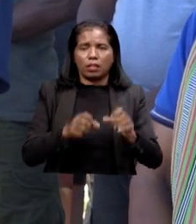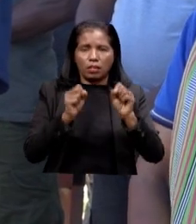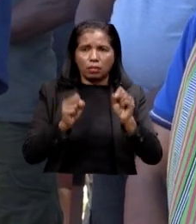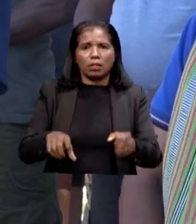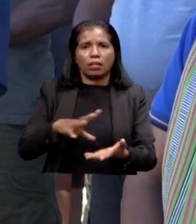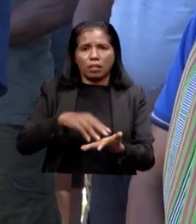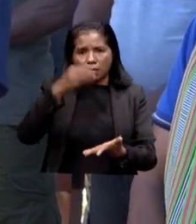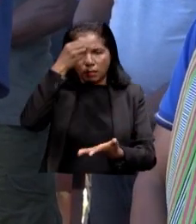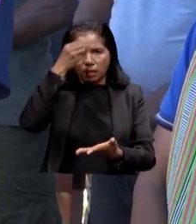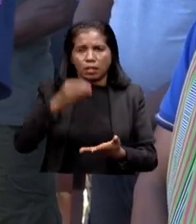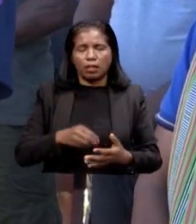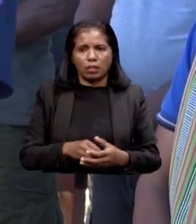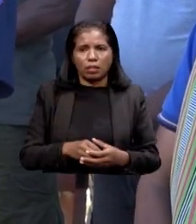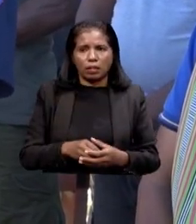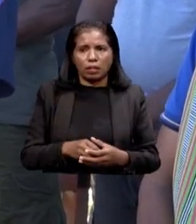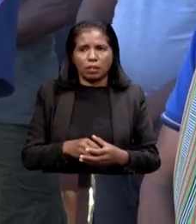aprende.